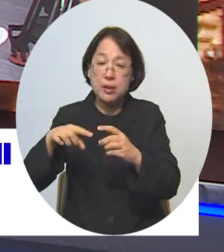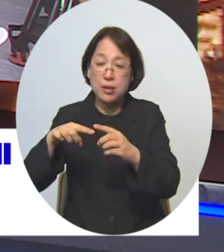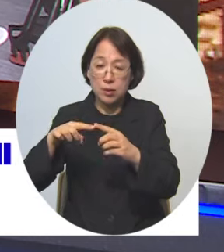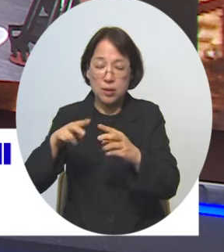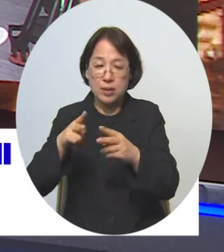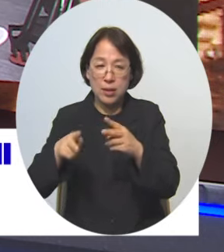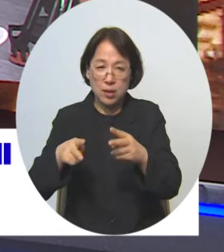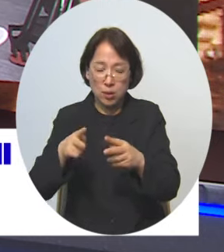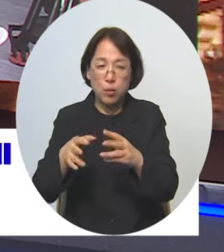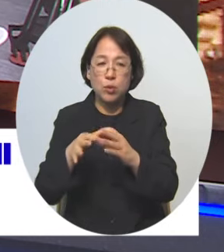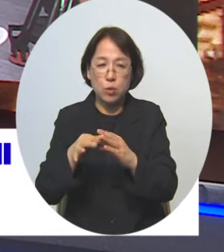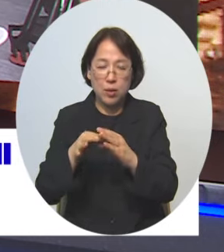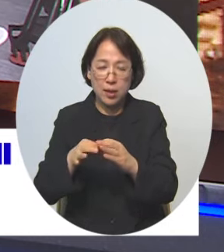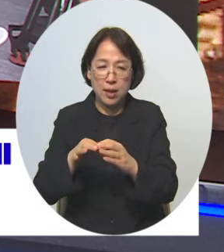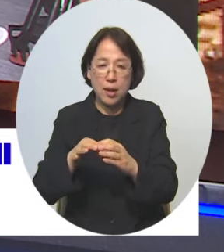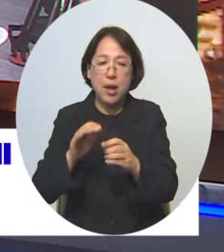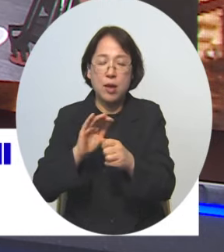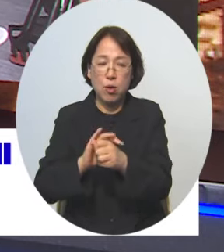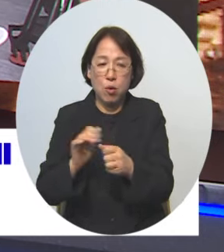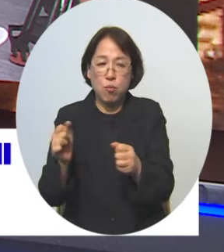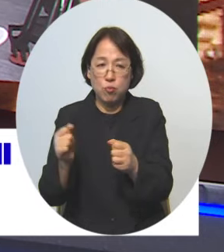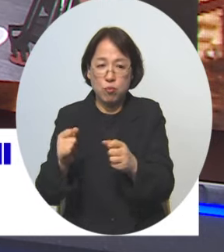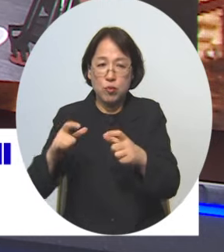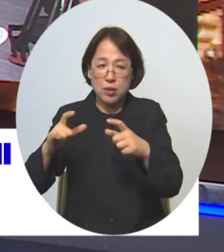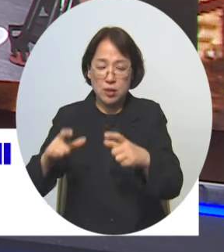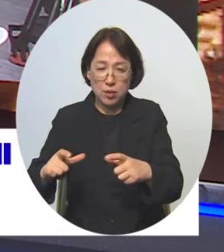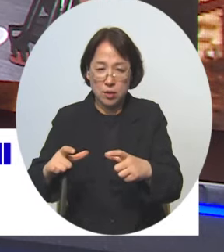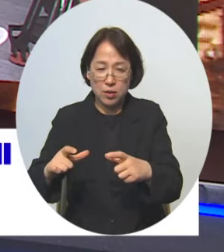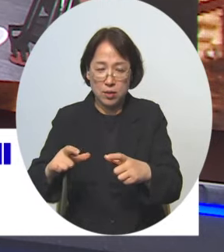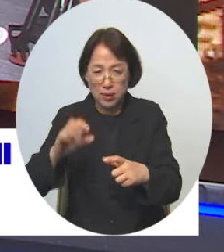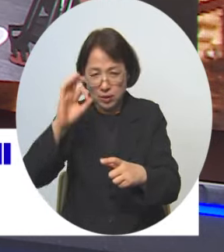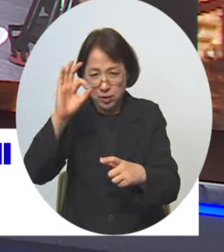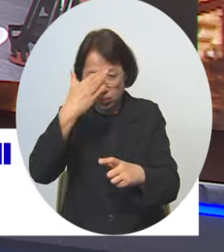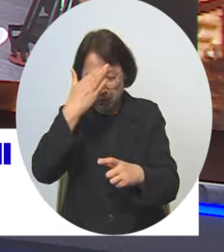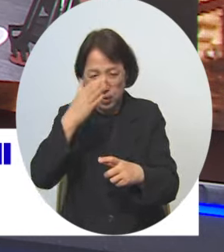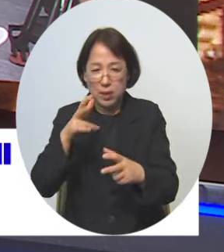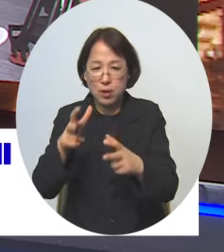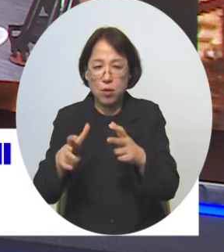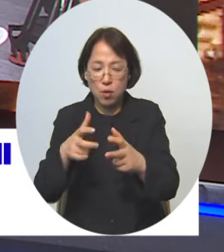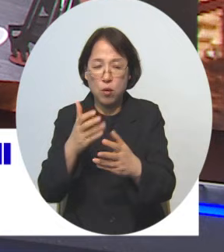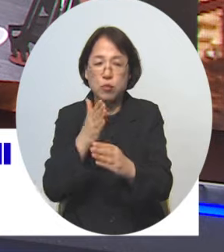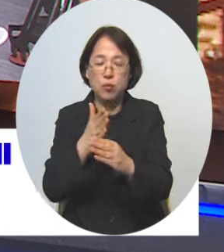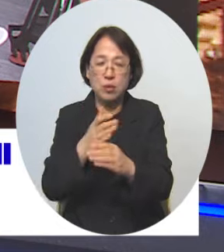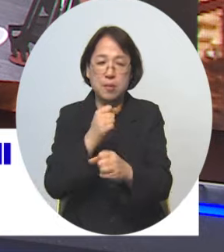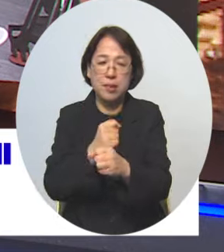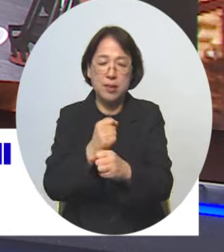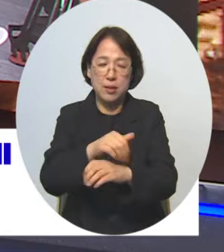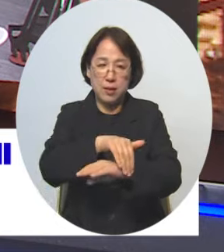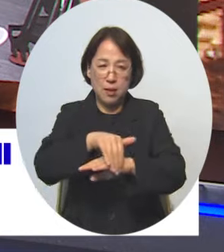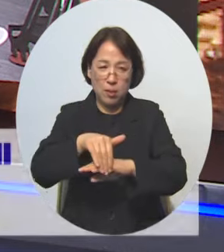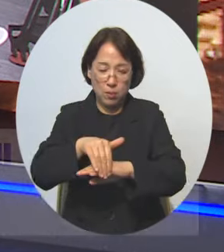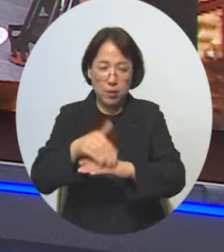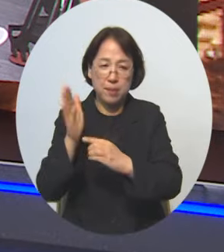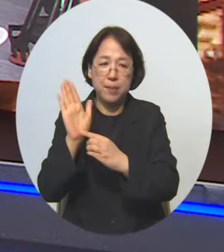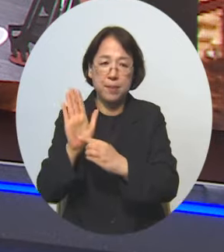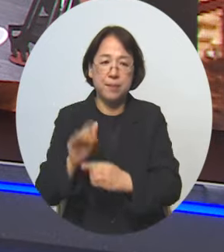통해 경북 지역을 동북아 첨단 제조혁신 허브로 만들 계획이라고 밝혔습니다. 조태영 기자가